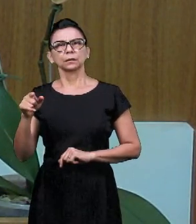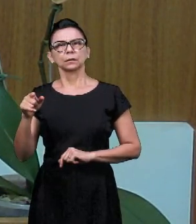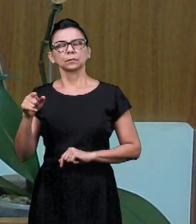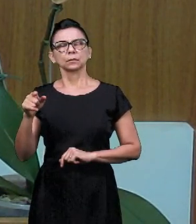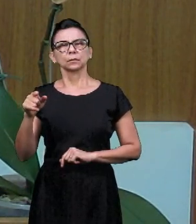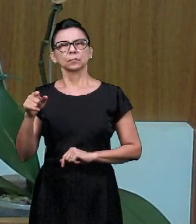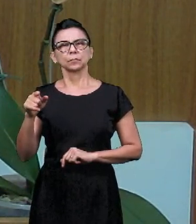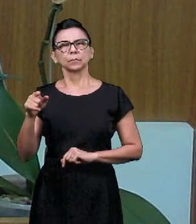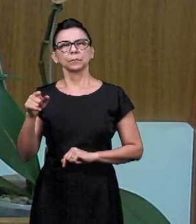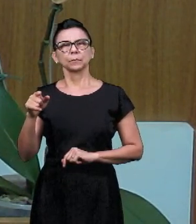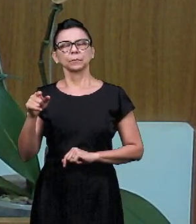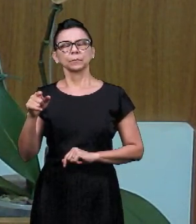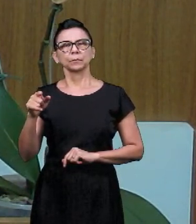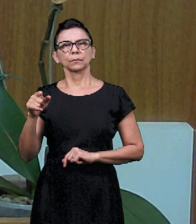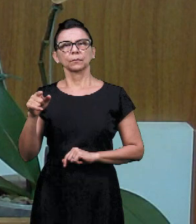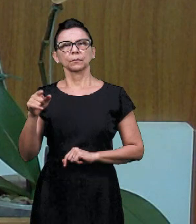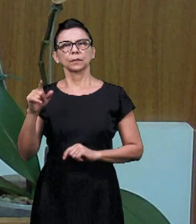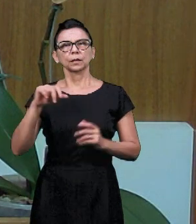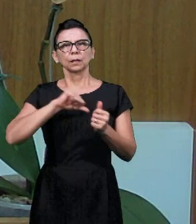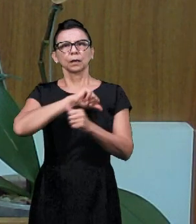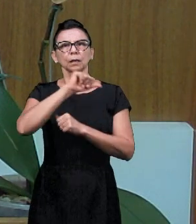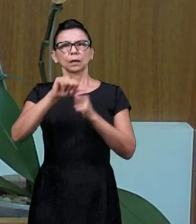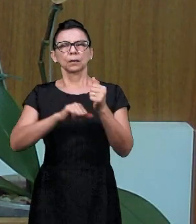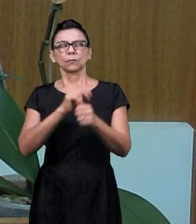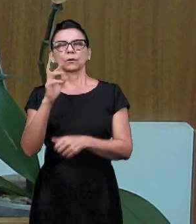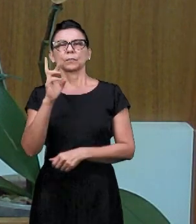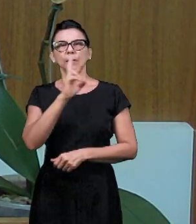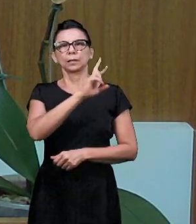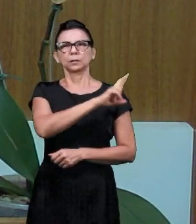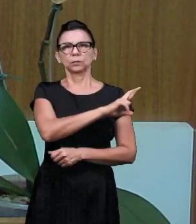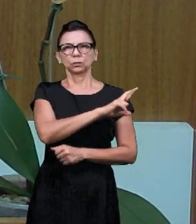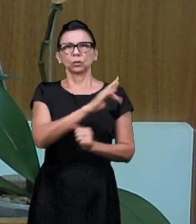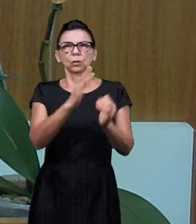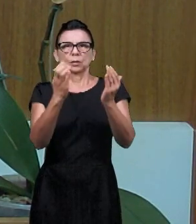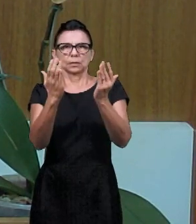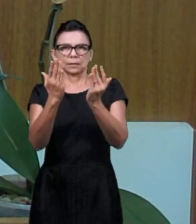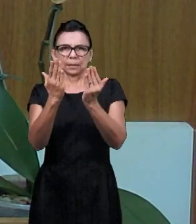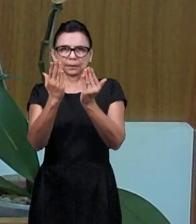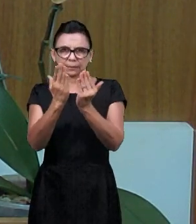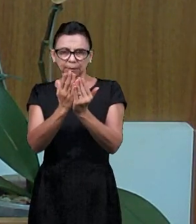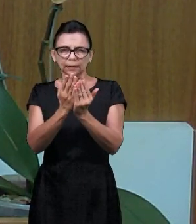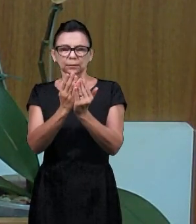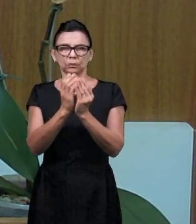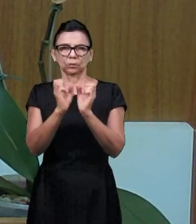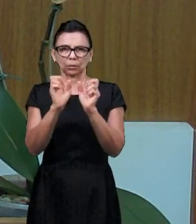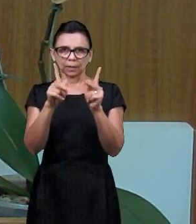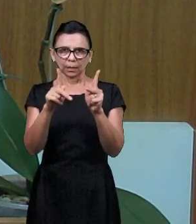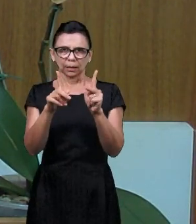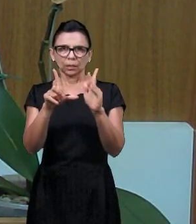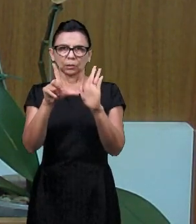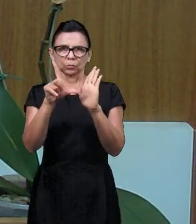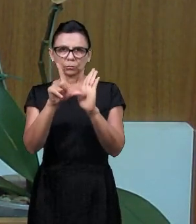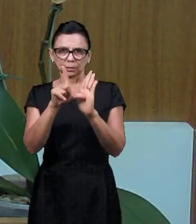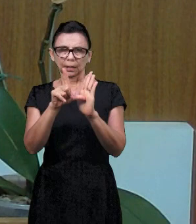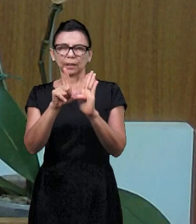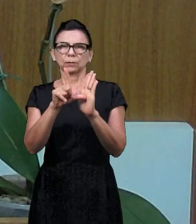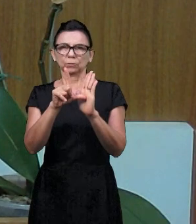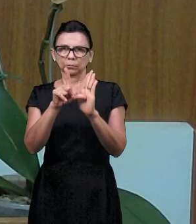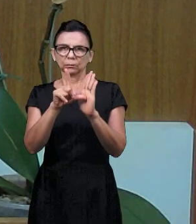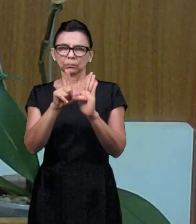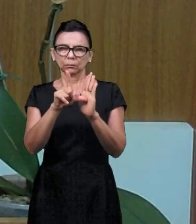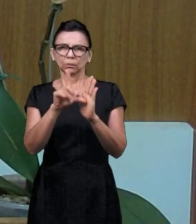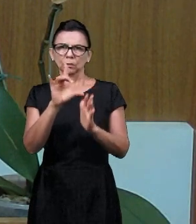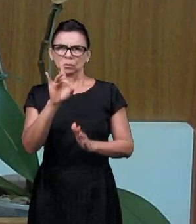a eu son point culminant en Luther, mais ce n'était pas seulement lui. D'autres hommes, des martyrs comme